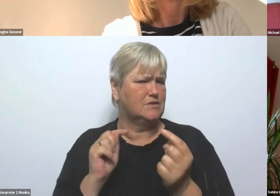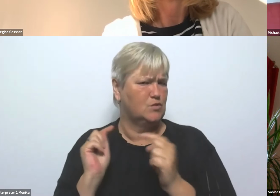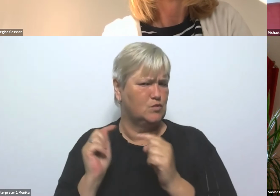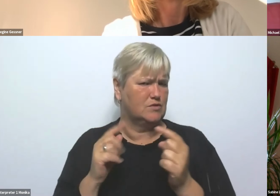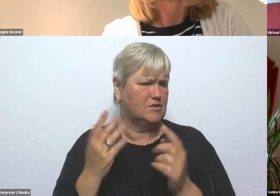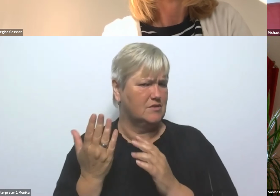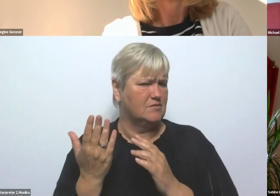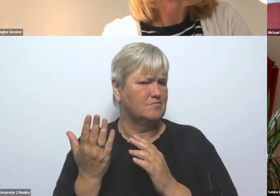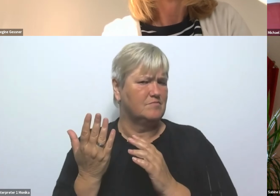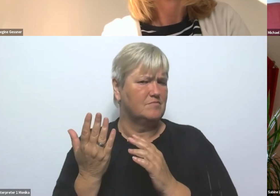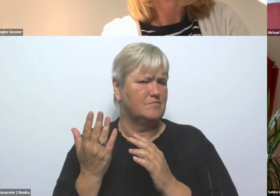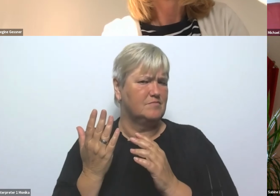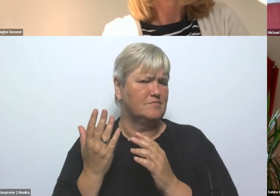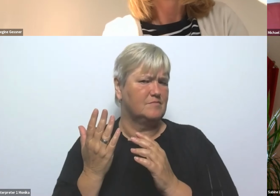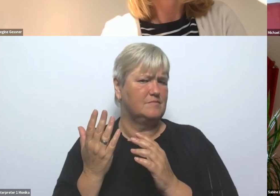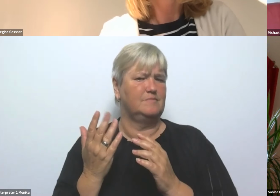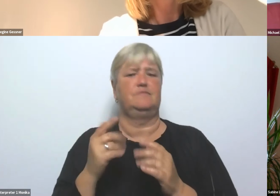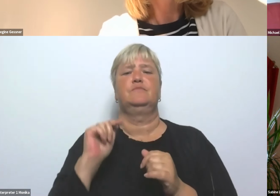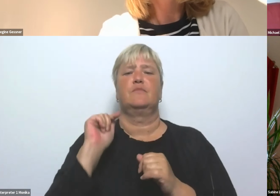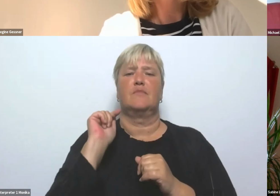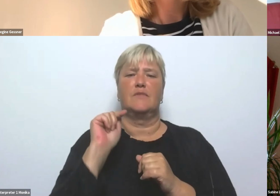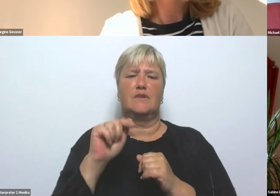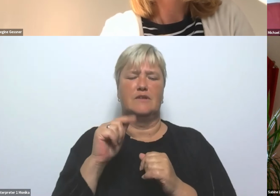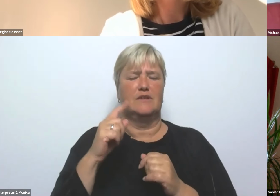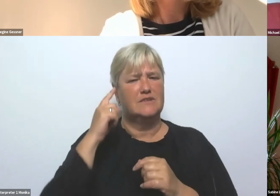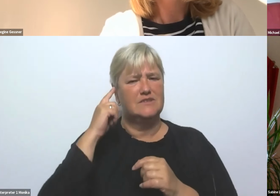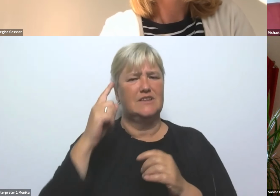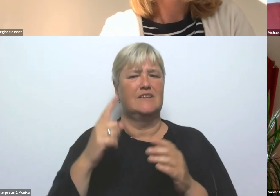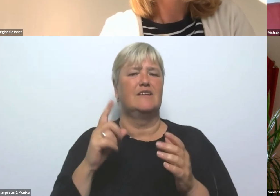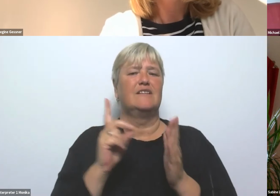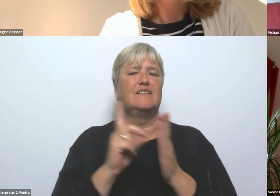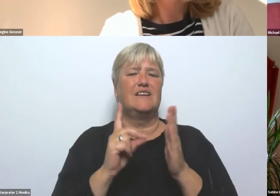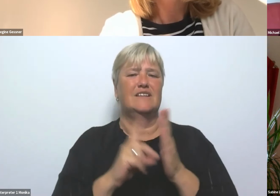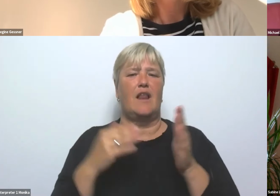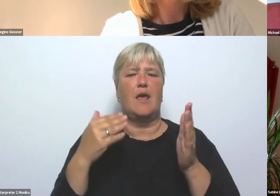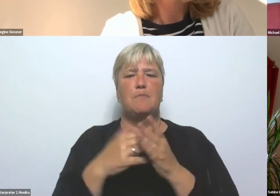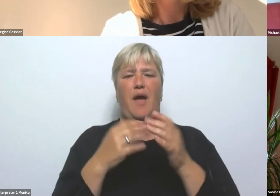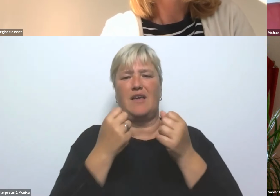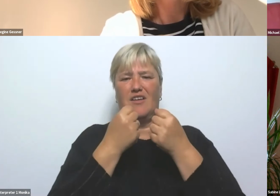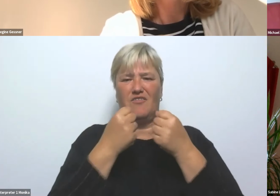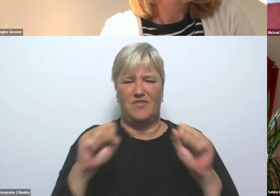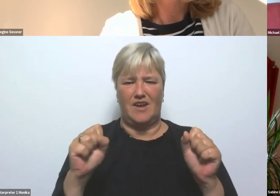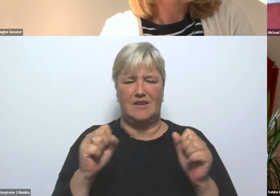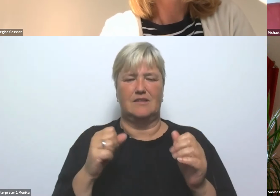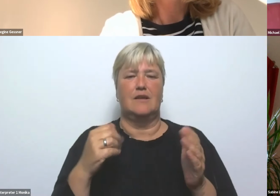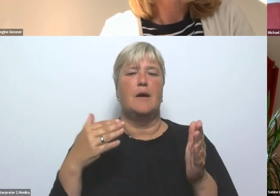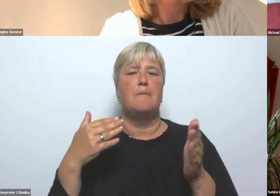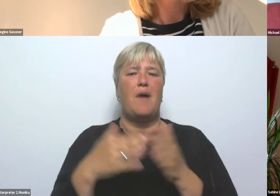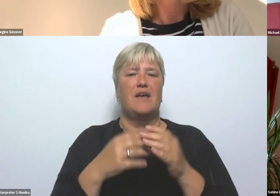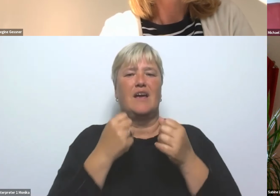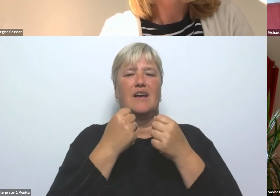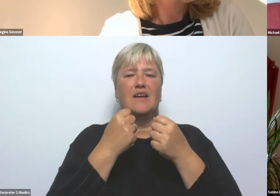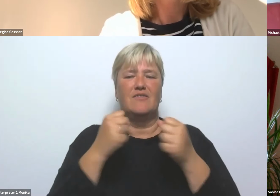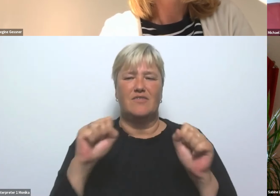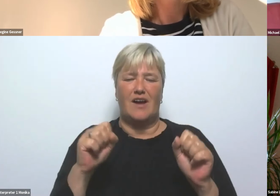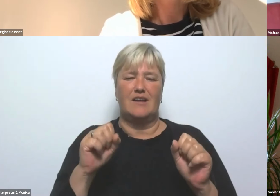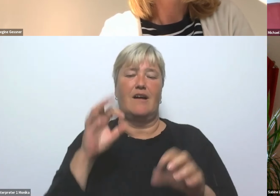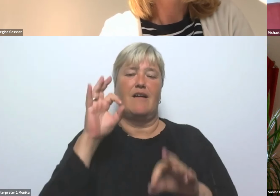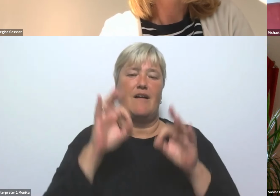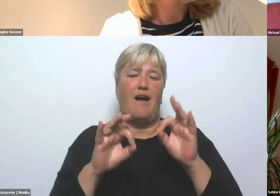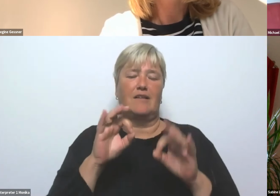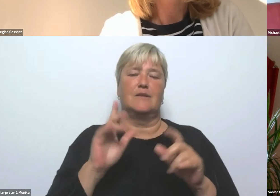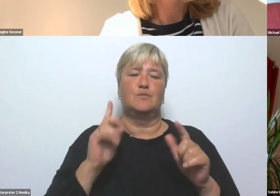abrunden, dass man im Sinne der digitalen Barrierefreiheit den barrierefreien und universellen Garten pflegen und wässern